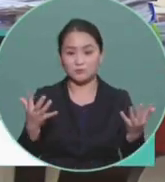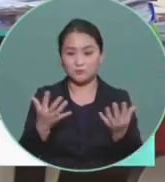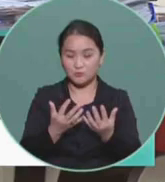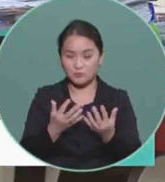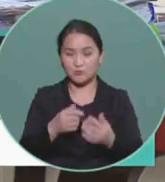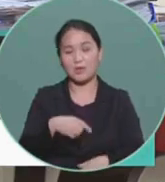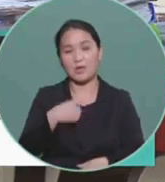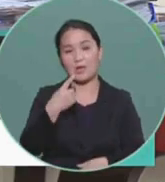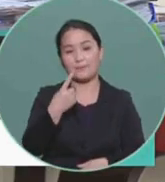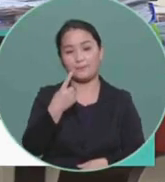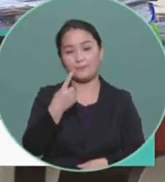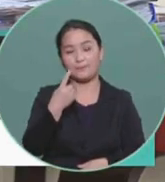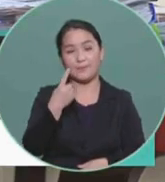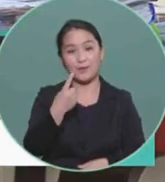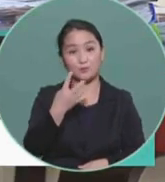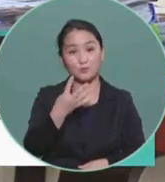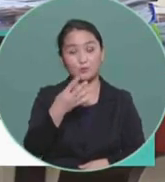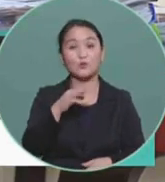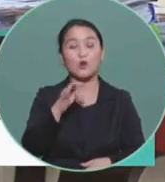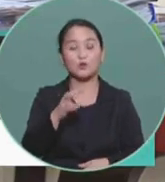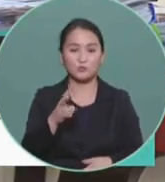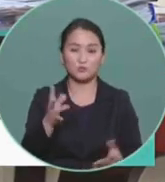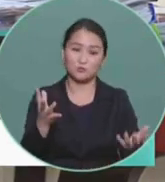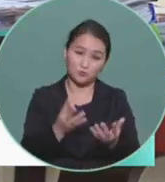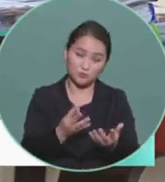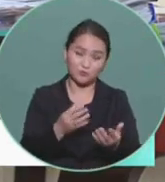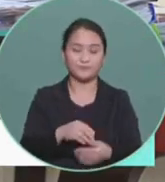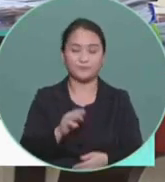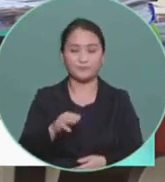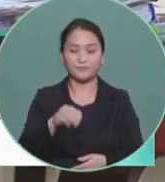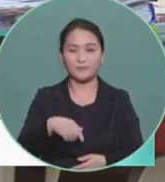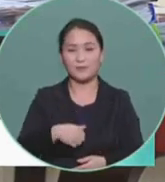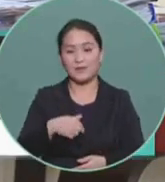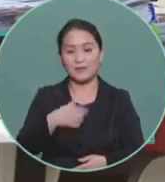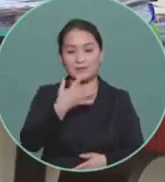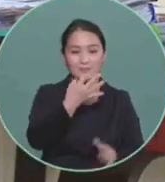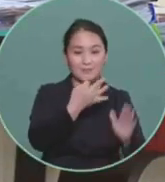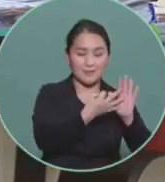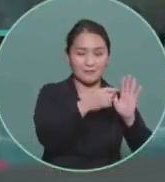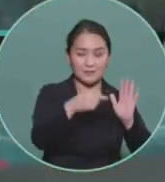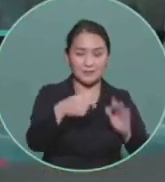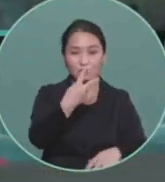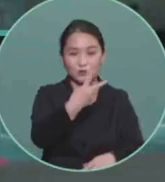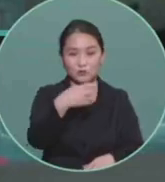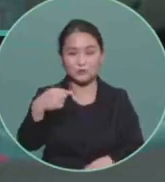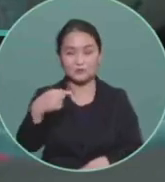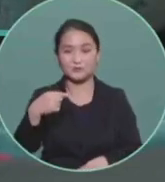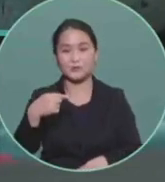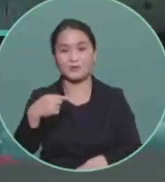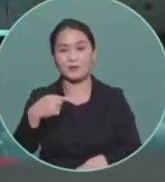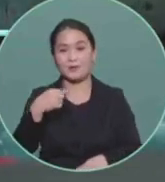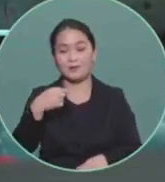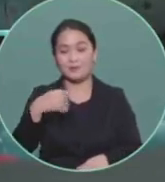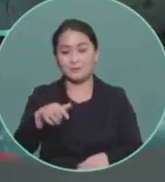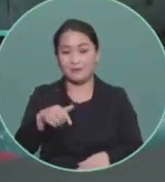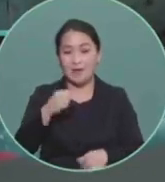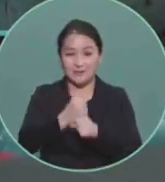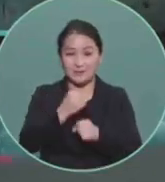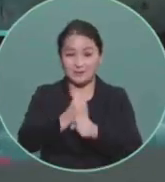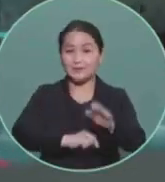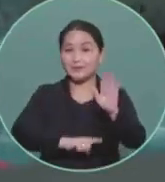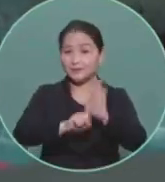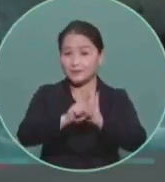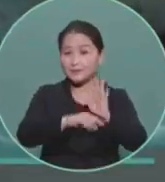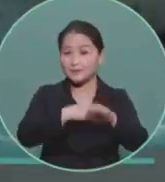цөөхөн хоногийн нөхц гэсэн. Тэгэхээр бид нар бол 8 сарын 2-оос 5 толгой төвч компани ажиллаа явуулж